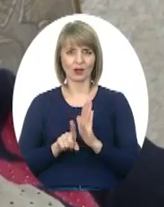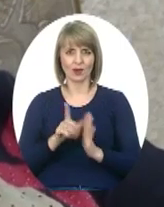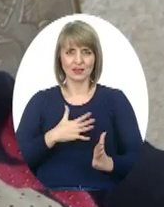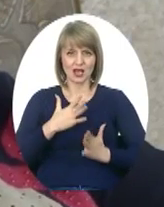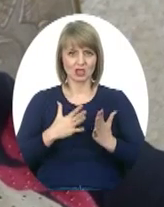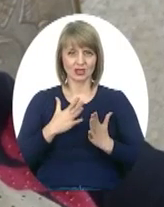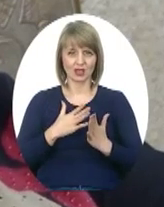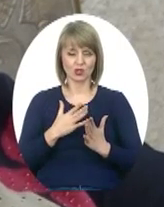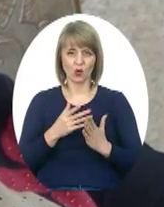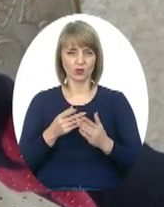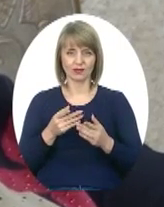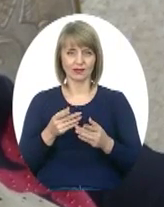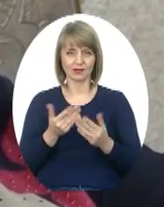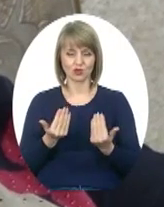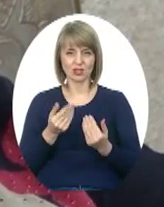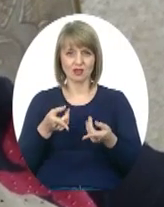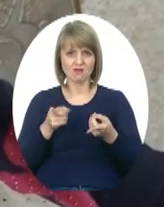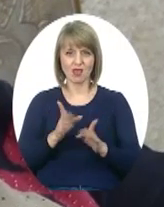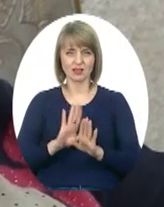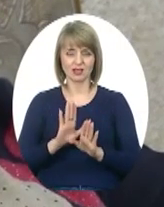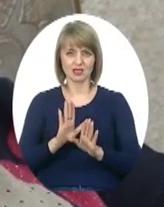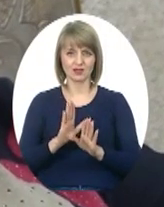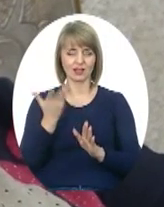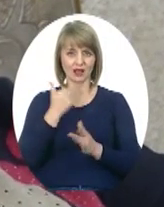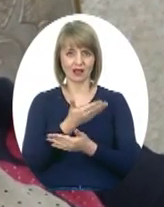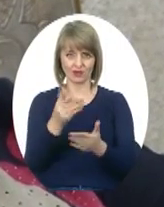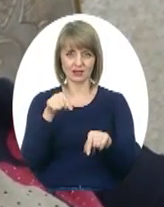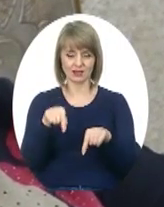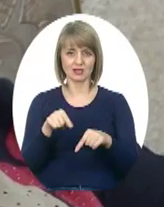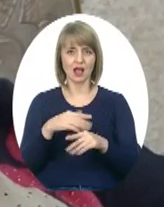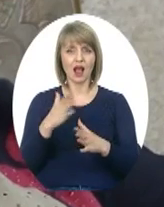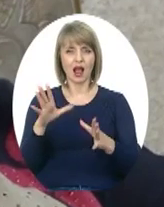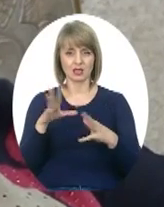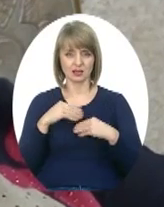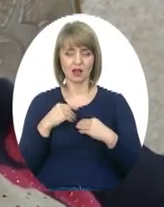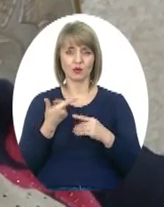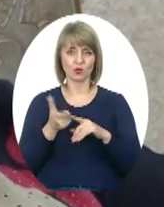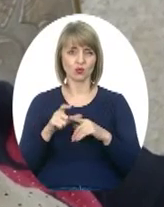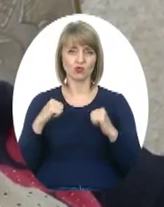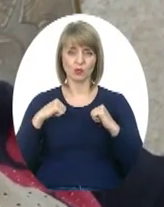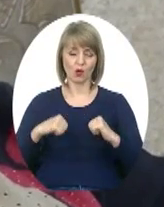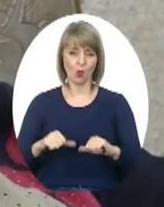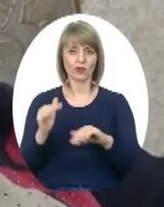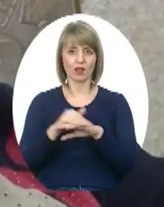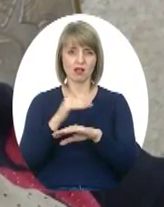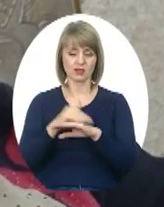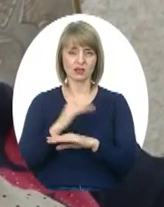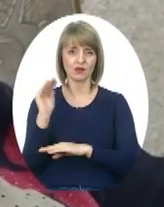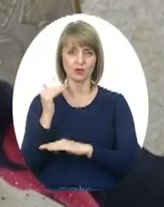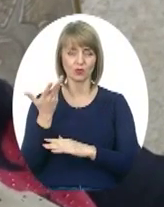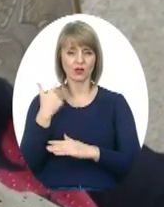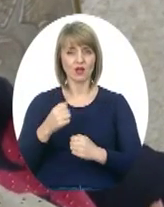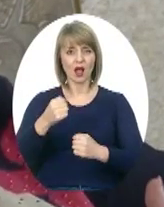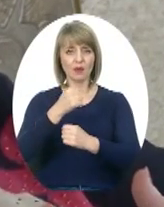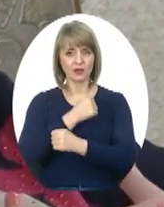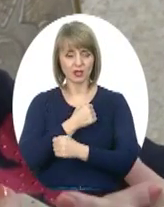этот ажиотаж, и он немножко неестественен сейчас, когда вы здесь. Более естественно, он с нами более спокойный и очень ласковый ребенок, очень ласковый.